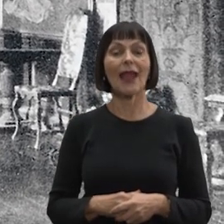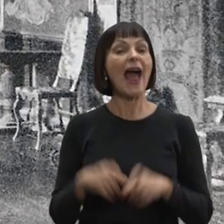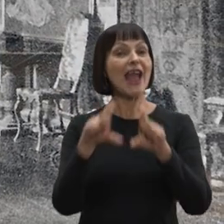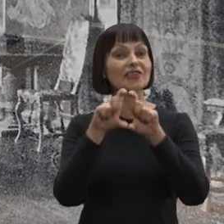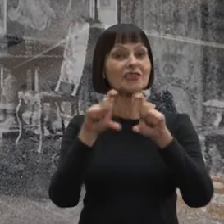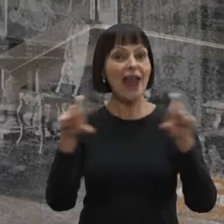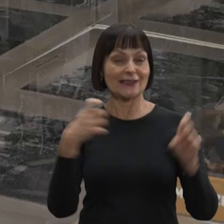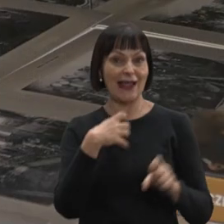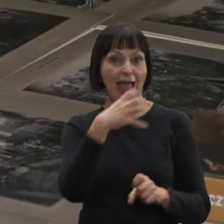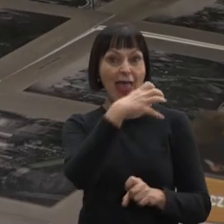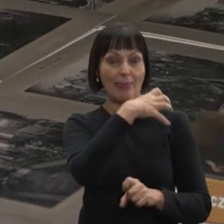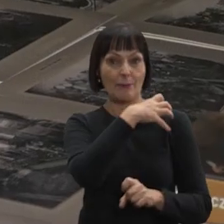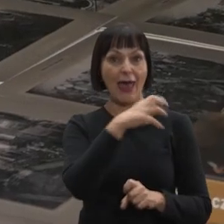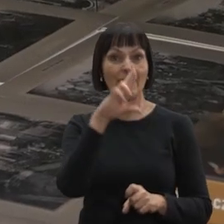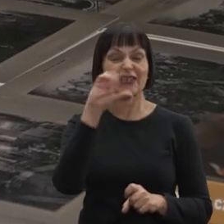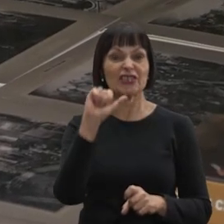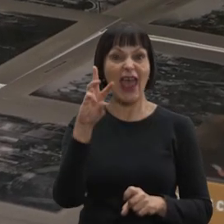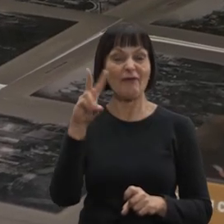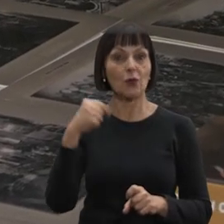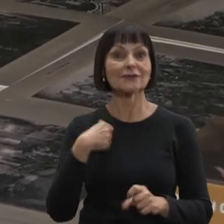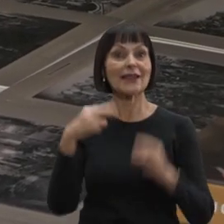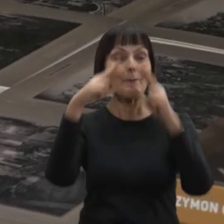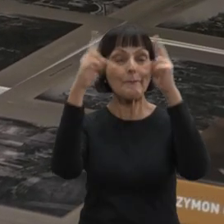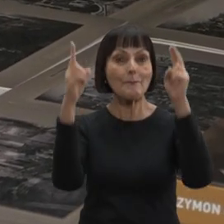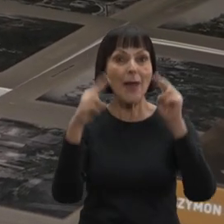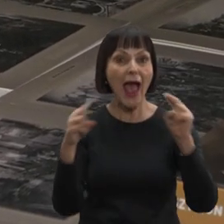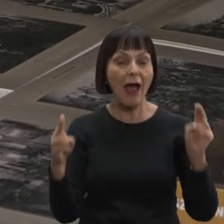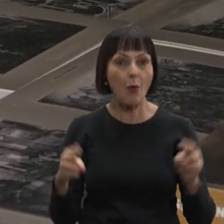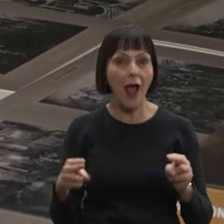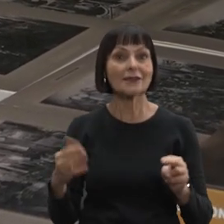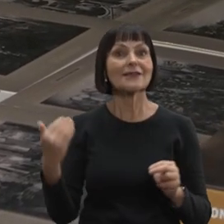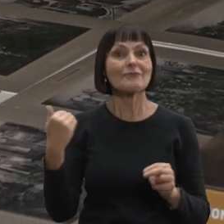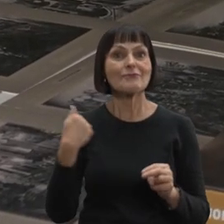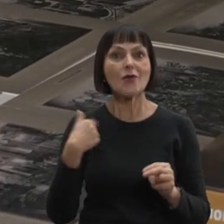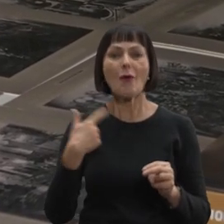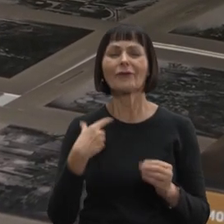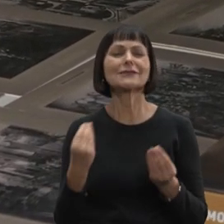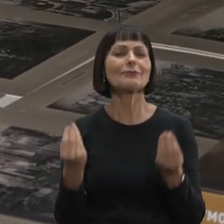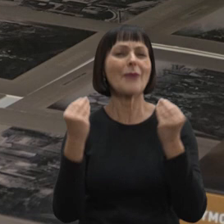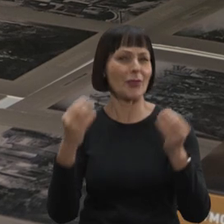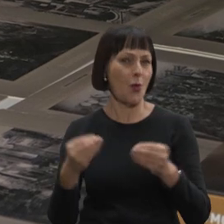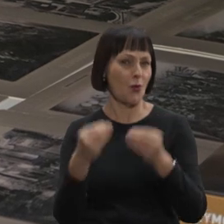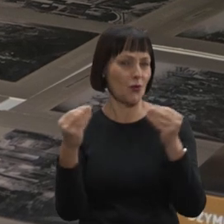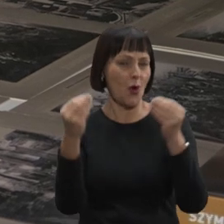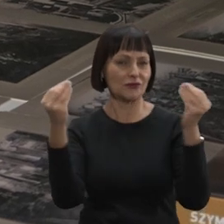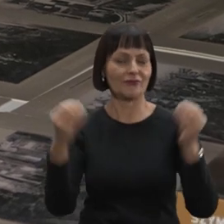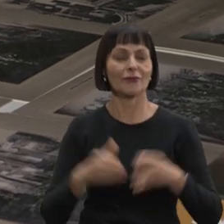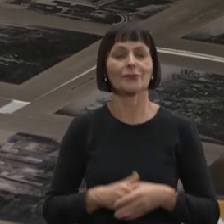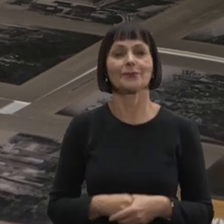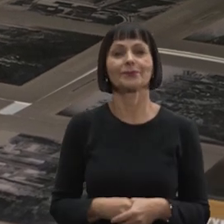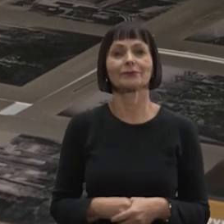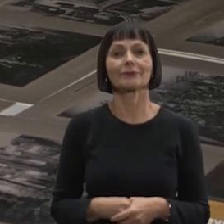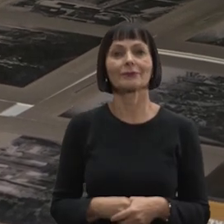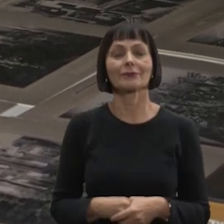W czasach hetmana Wacława Rzewuskiego pałac w Podhorcach z pewnością przeżywał swój najświetniejszy